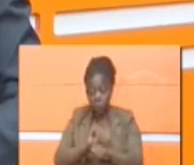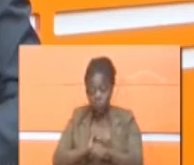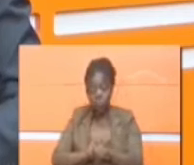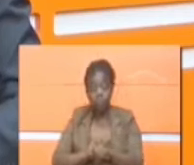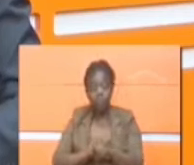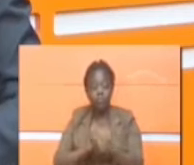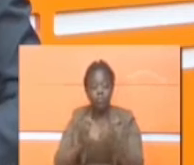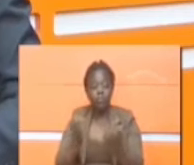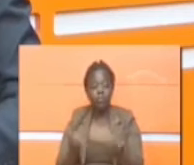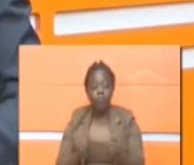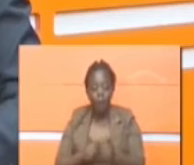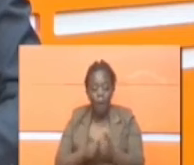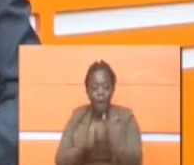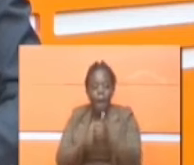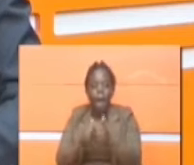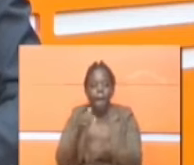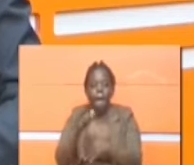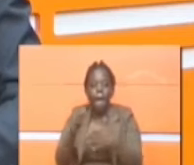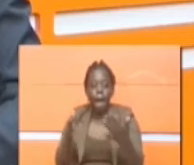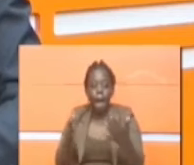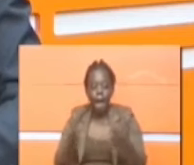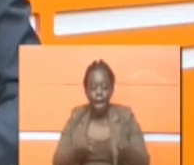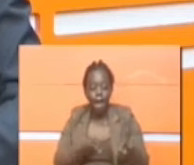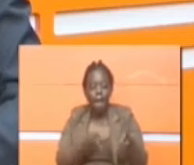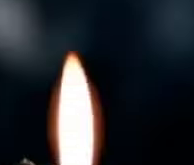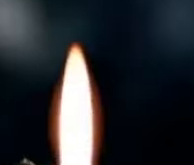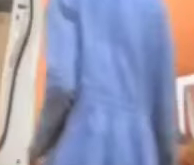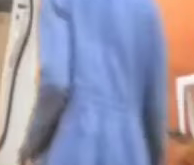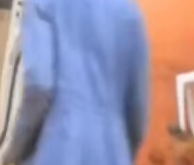entanda okutambulira mu bufu bwe.